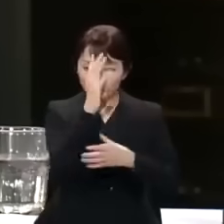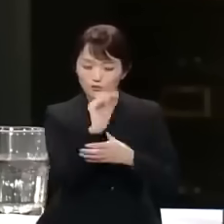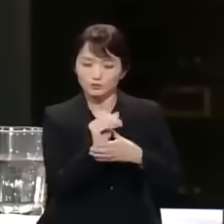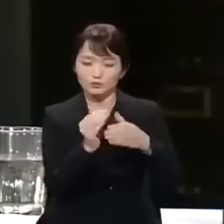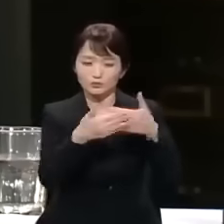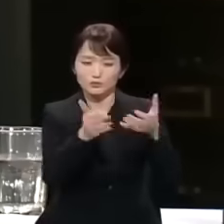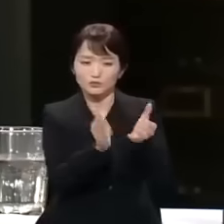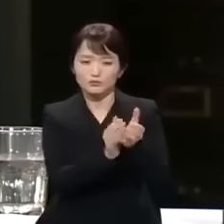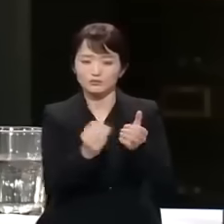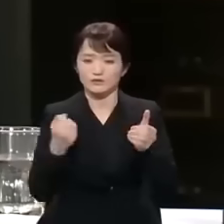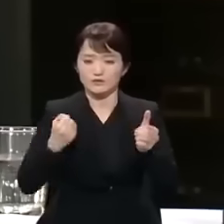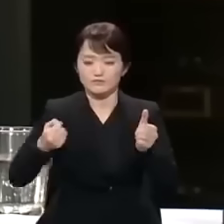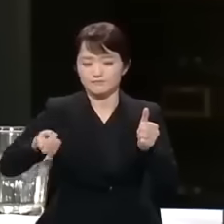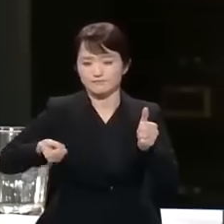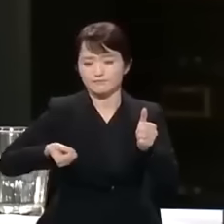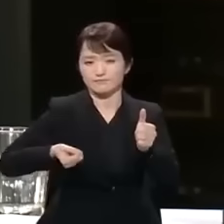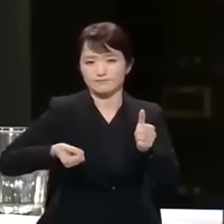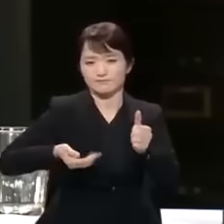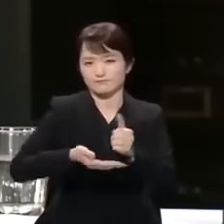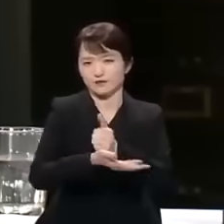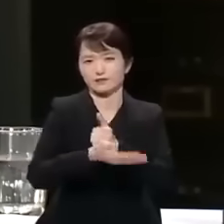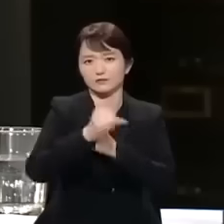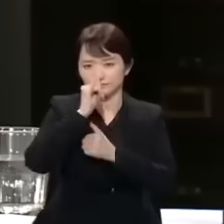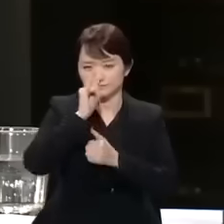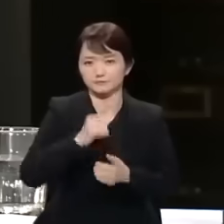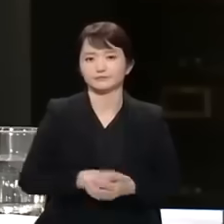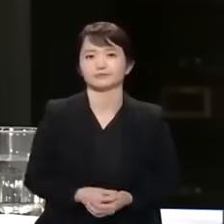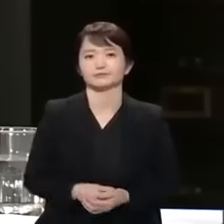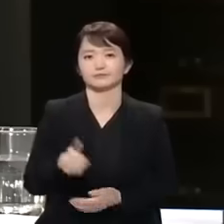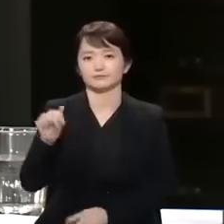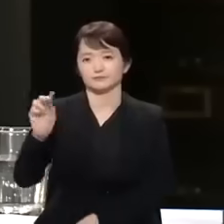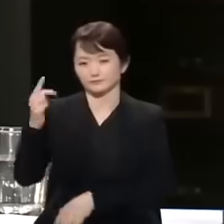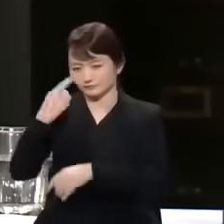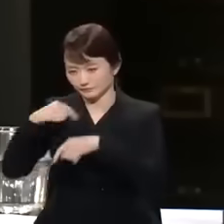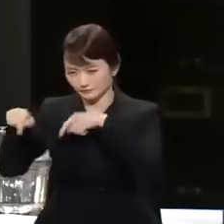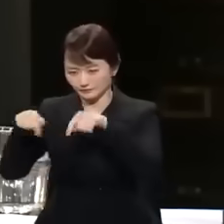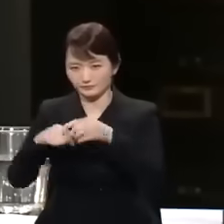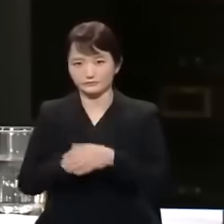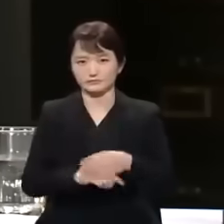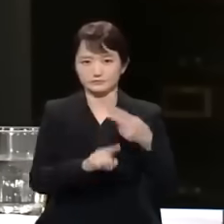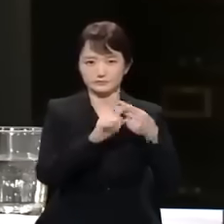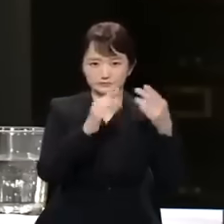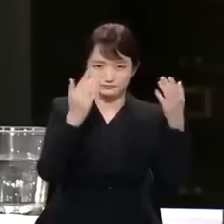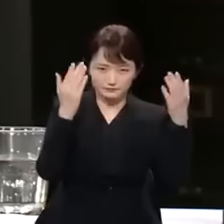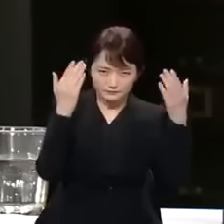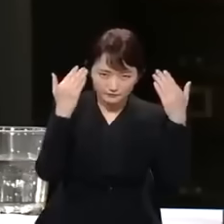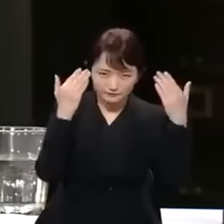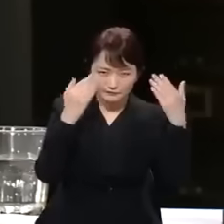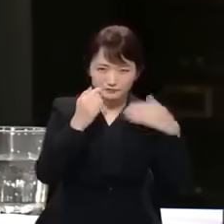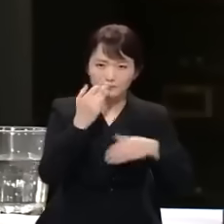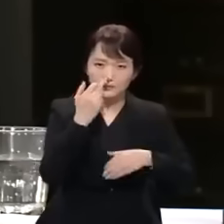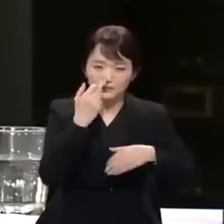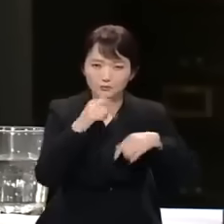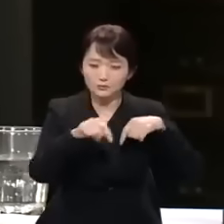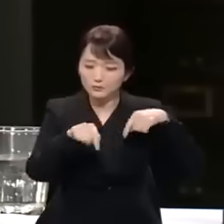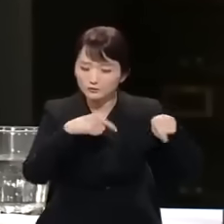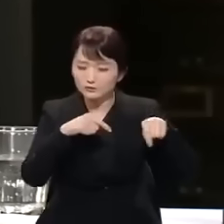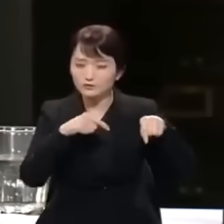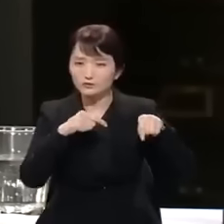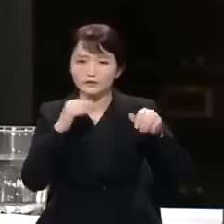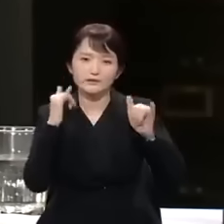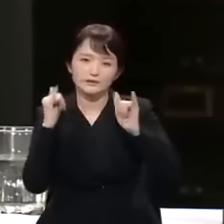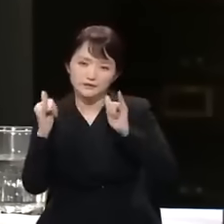행사했다 뭐 이런 또 의혹을 받고 있더라고요 자 현 감독과 어 휘문중학교 코치와의 대화